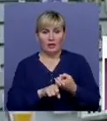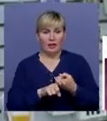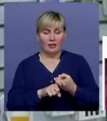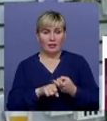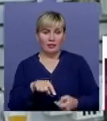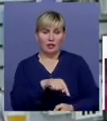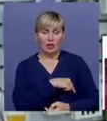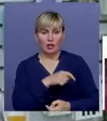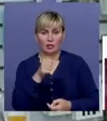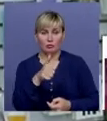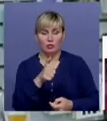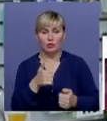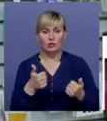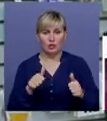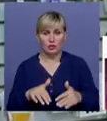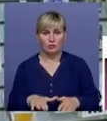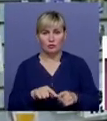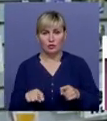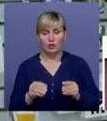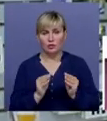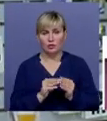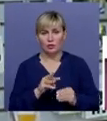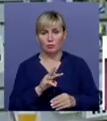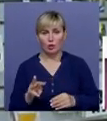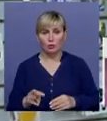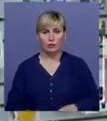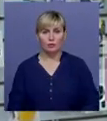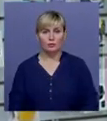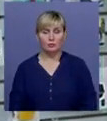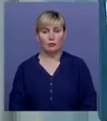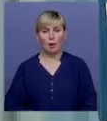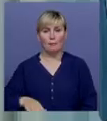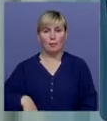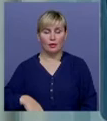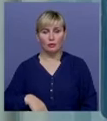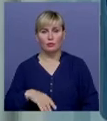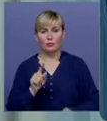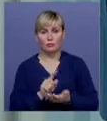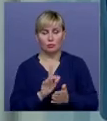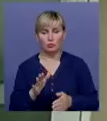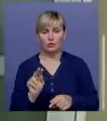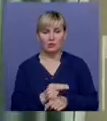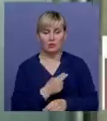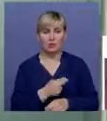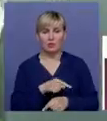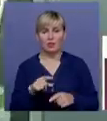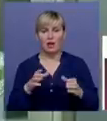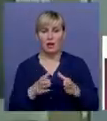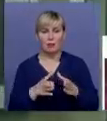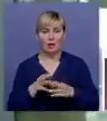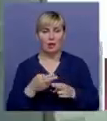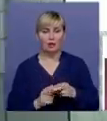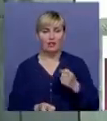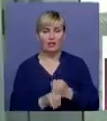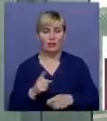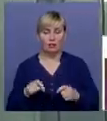мы грешим сейчас эту проблему в течение 10 минут потому как термометр и был неисправен те компании в которых привели